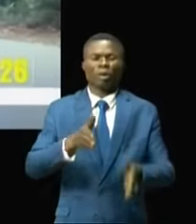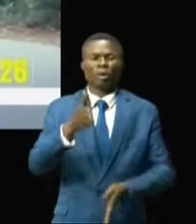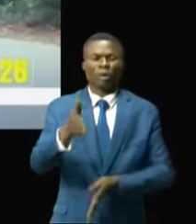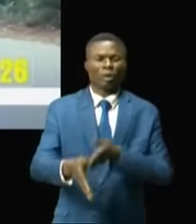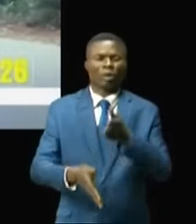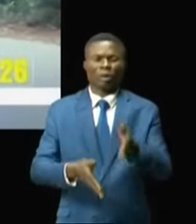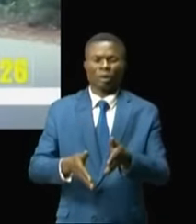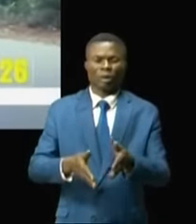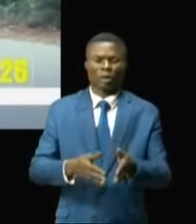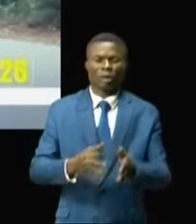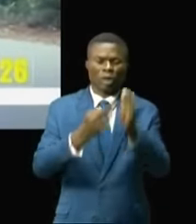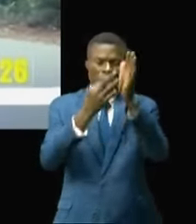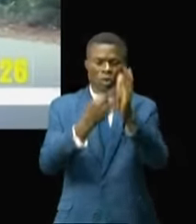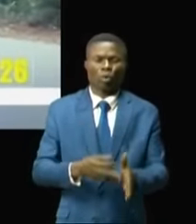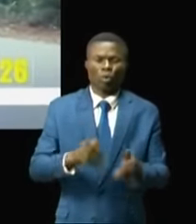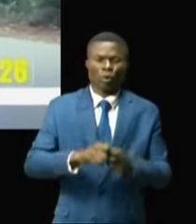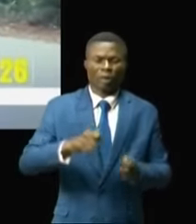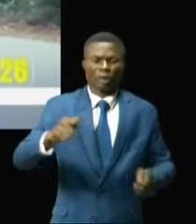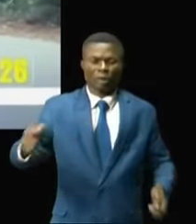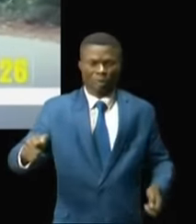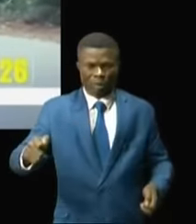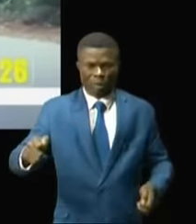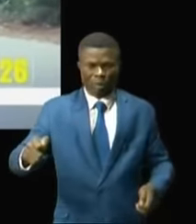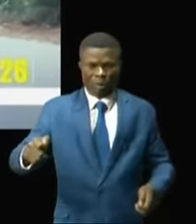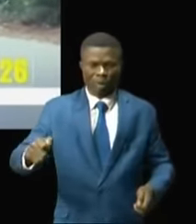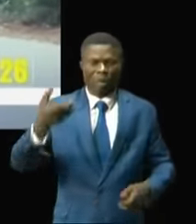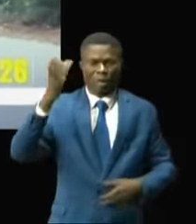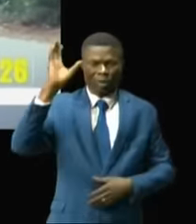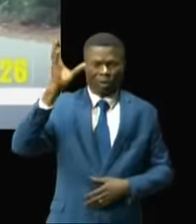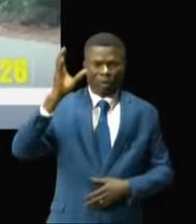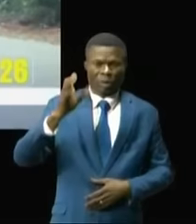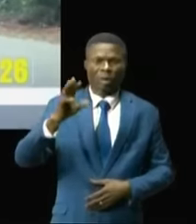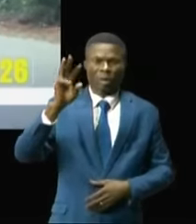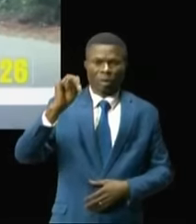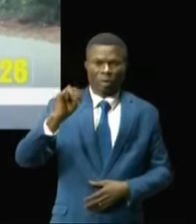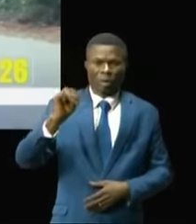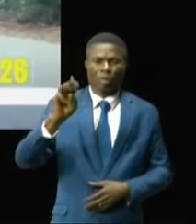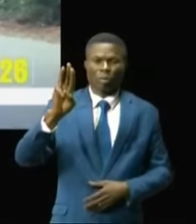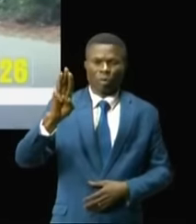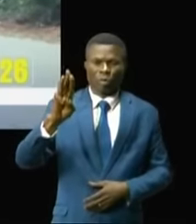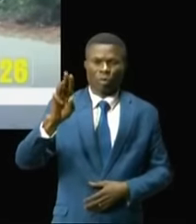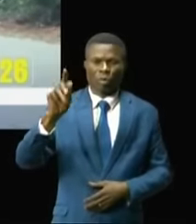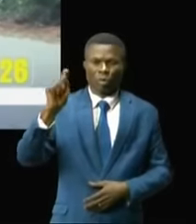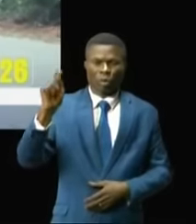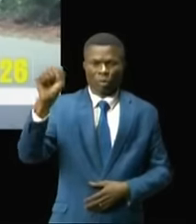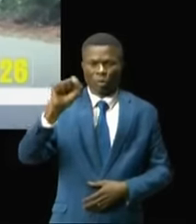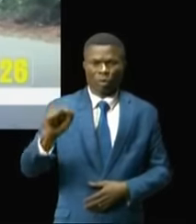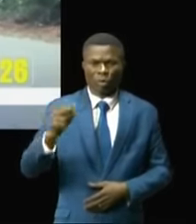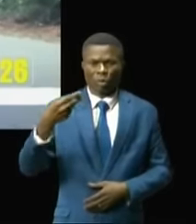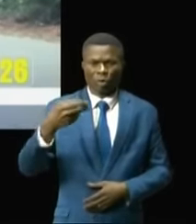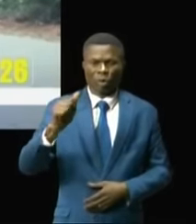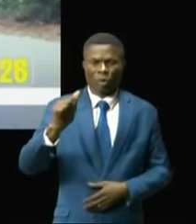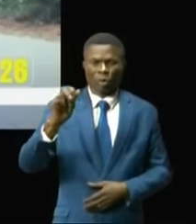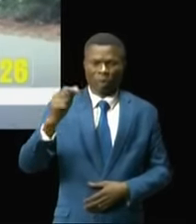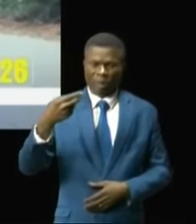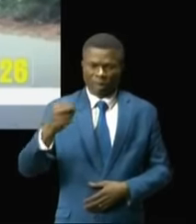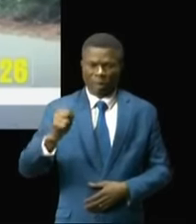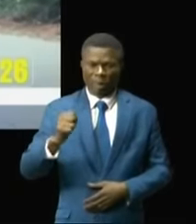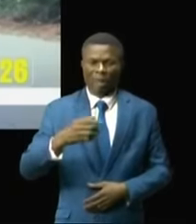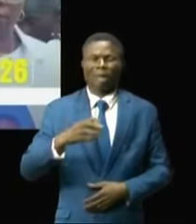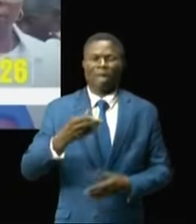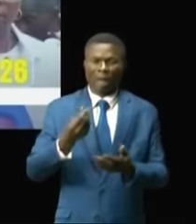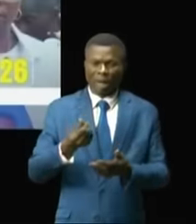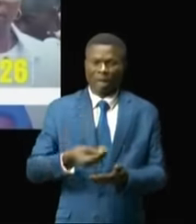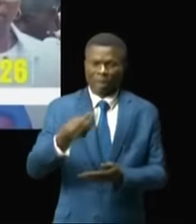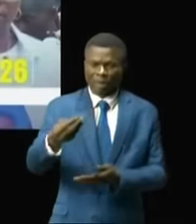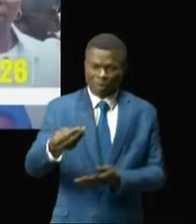routier d'environ 800 mètres à la hauteur de la localité Muchanga, complètement bétonné sur fond propre au nom du candidat